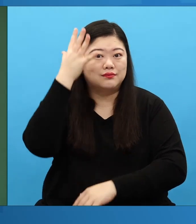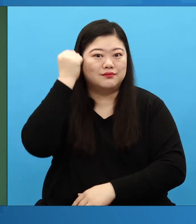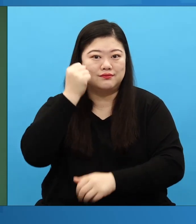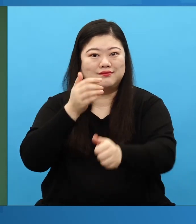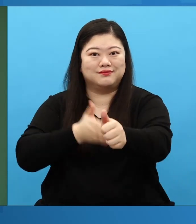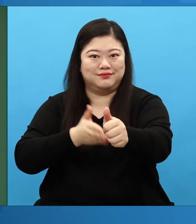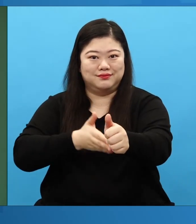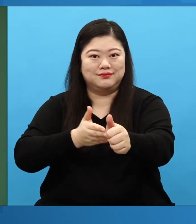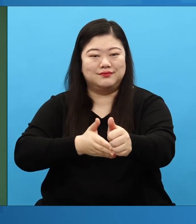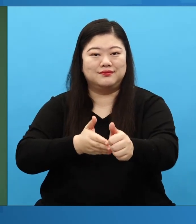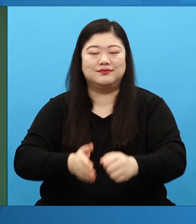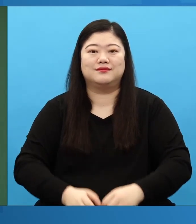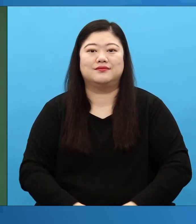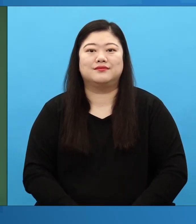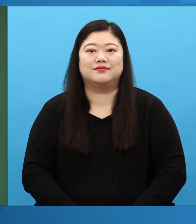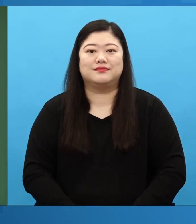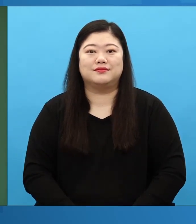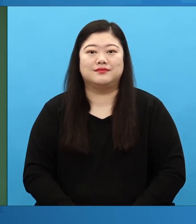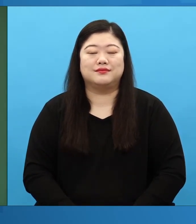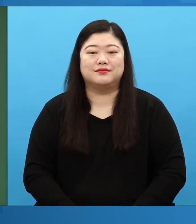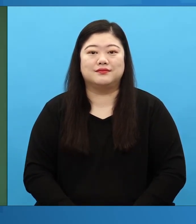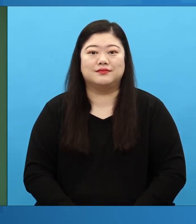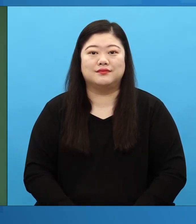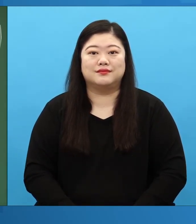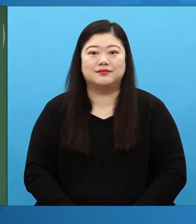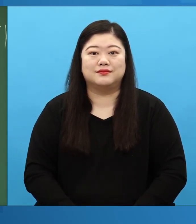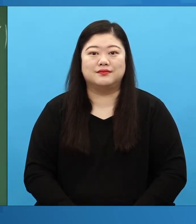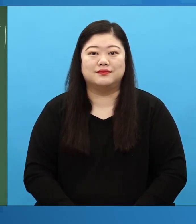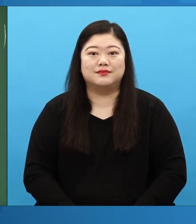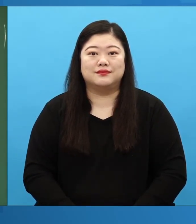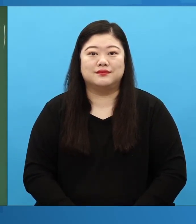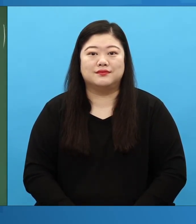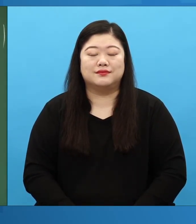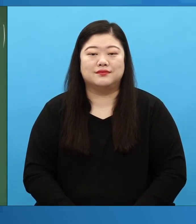people must have. 언제든지